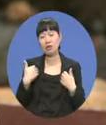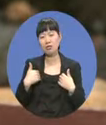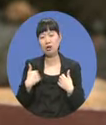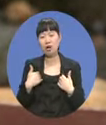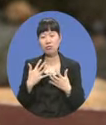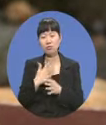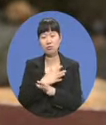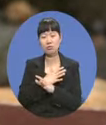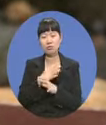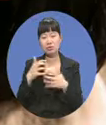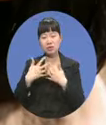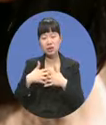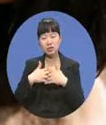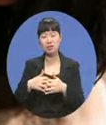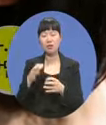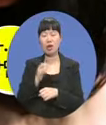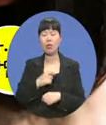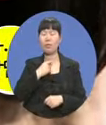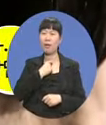게임기도 사고 싶어.